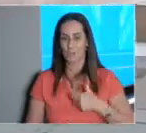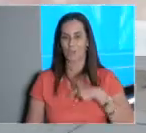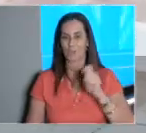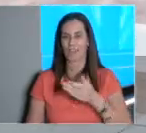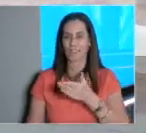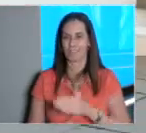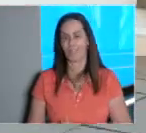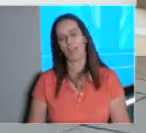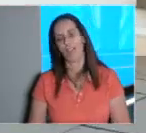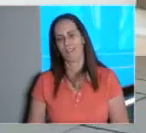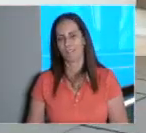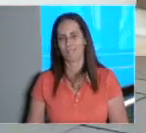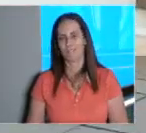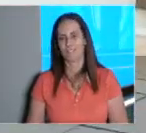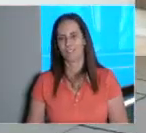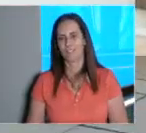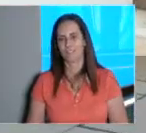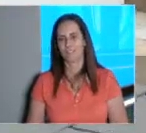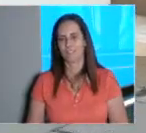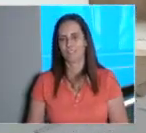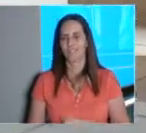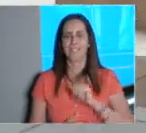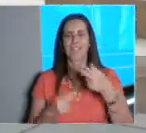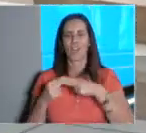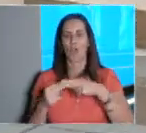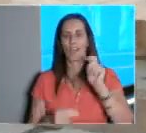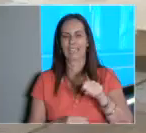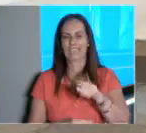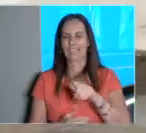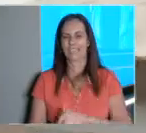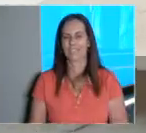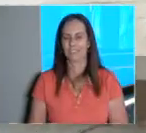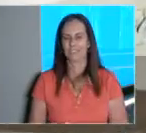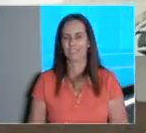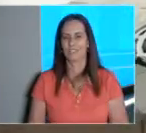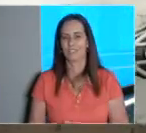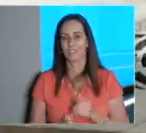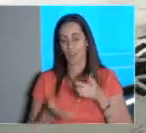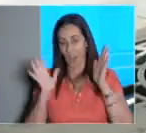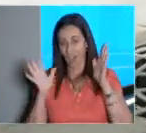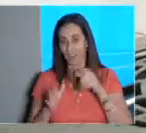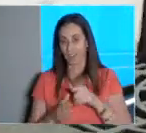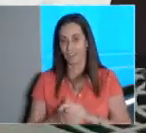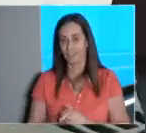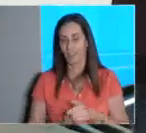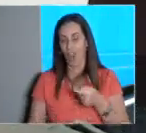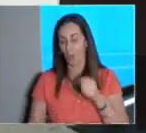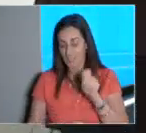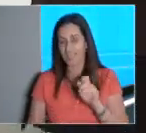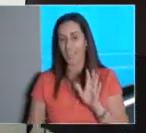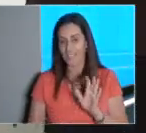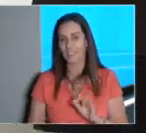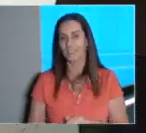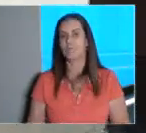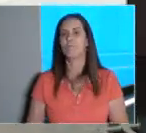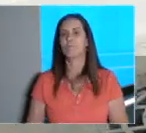רוצים אותי, ראית רוצים אותי לכנסת. בטח, בואי, כאן מתחילה הקריירה הפוליטית שלך. ואגב, זה לא כזה גרוע בתור אחד שבערוץ כנסת, מסתובב במשכן.